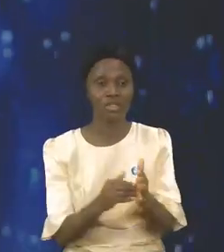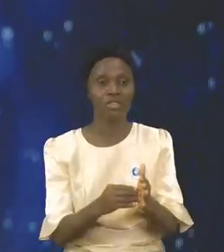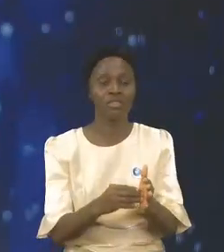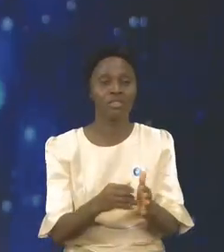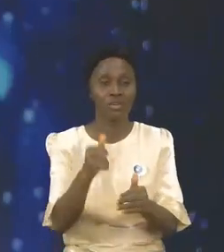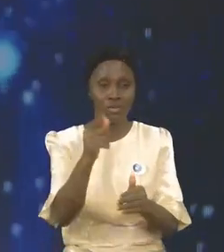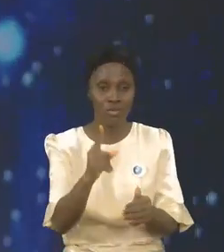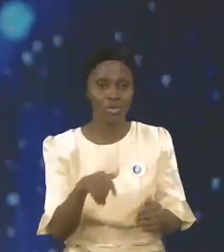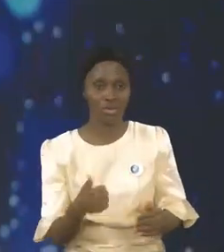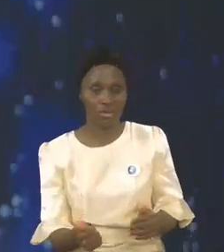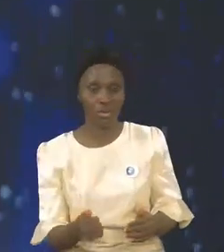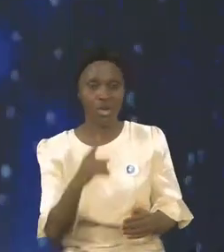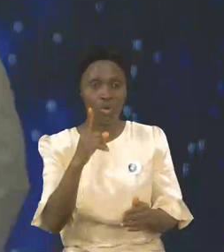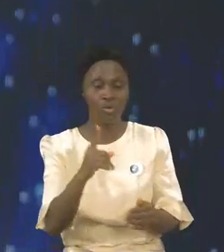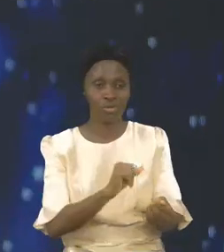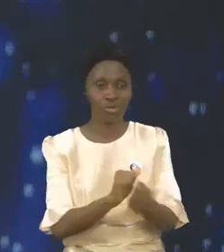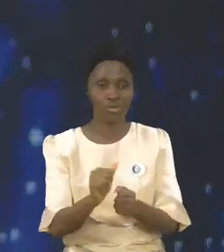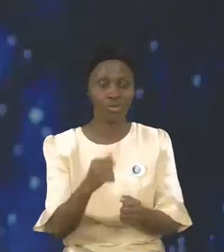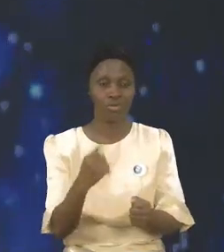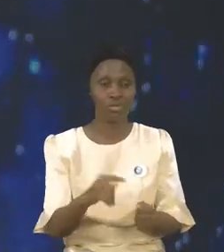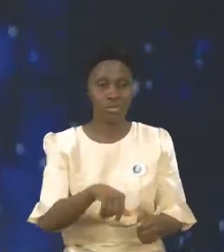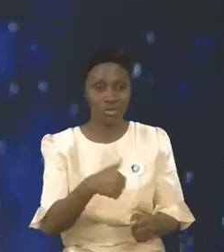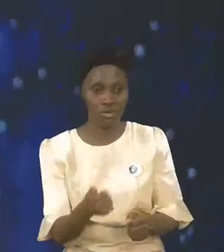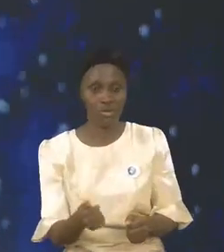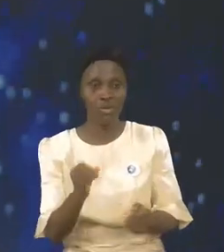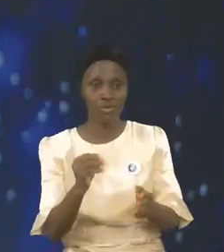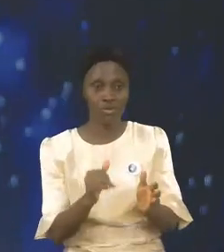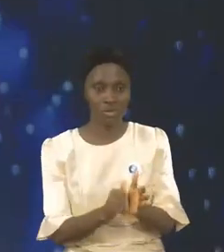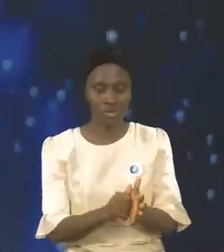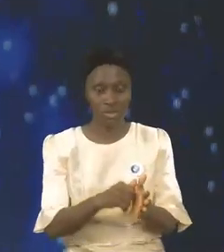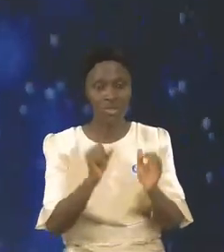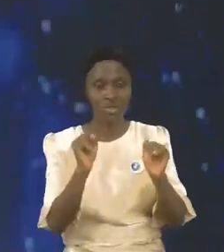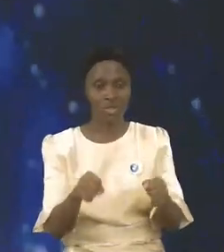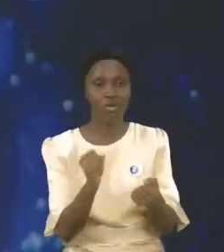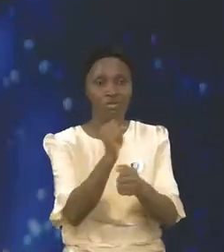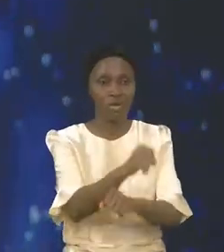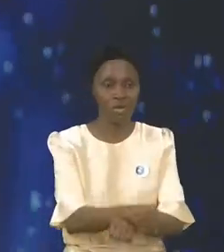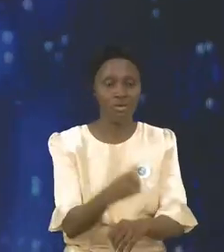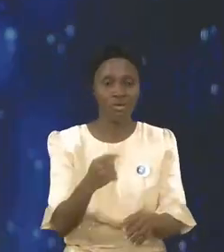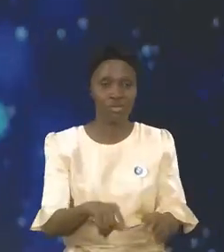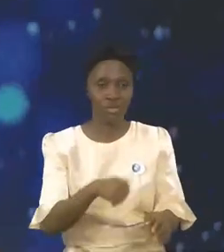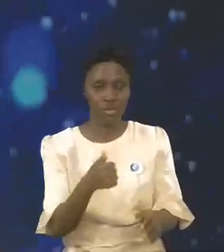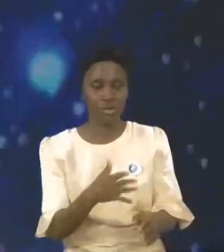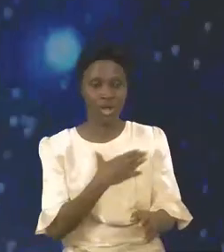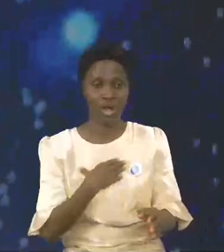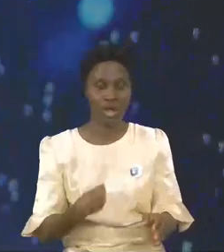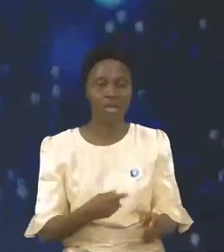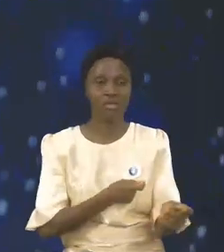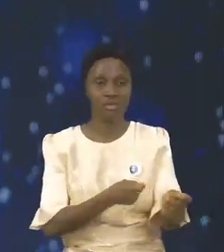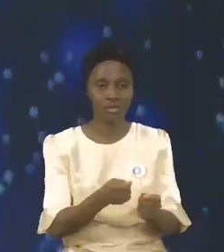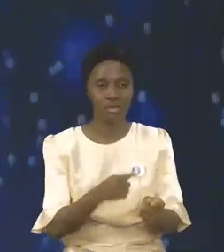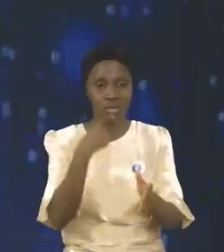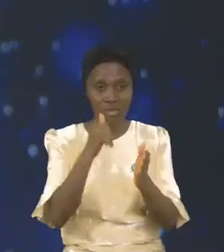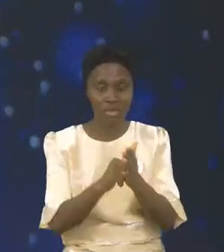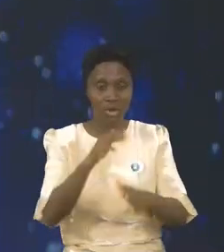des empires, ont lutté, les esprits ont lutté l'un contre l'autre. Celui-ci détruit celui-ci afin